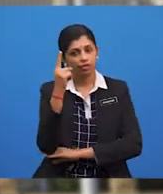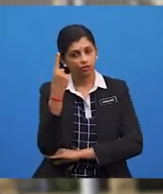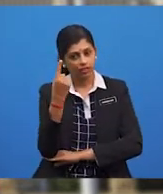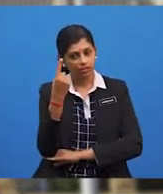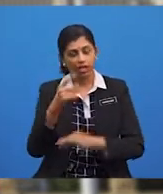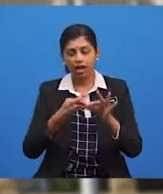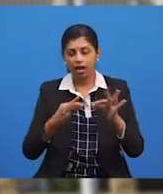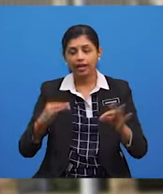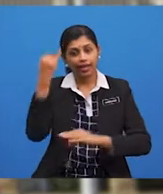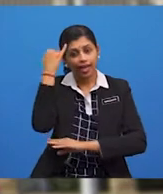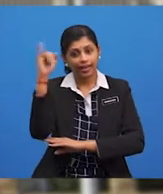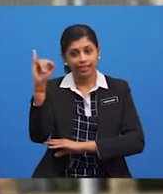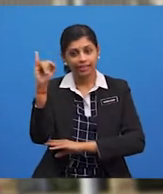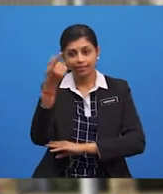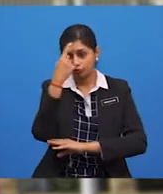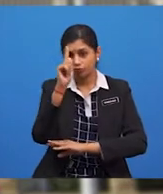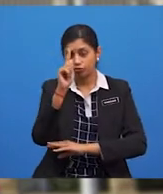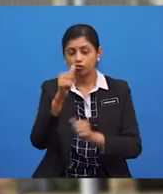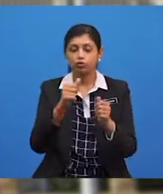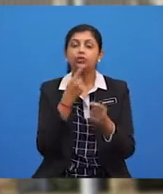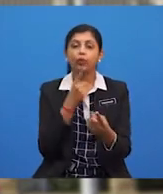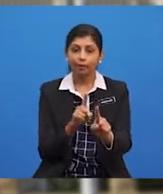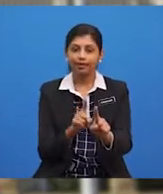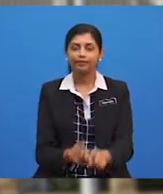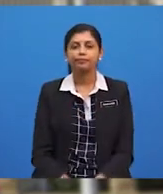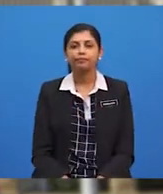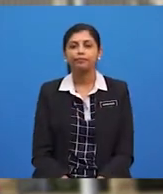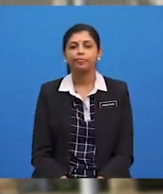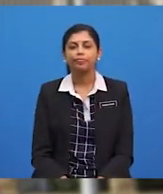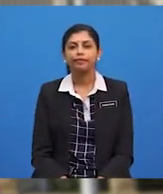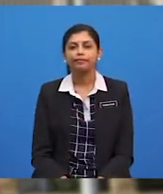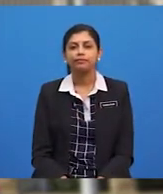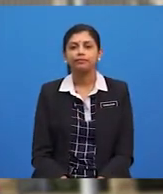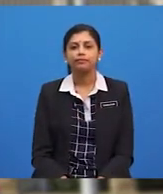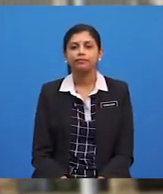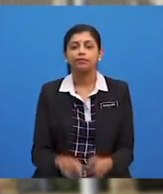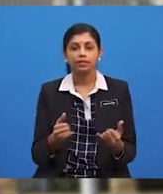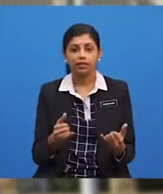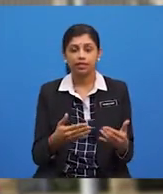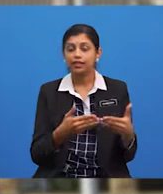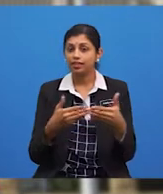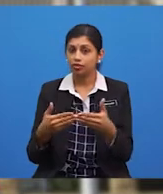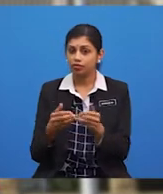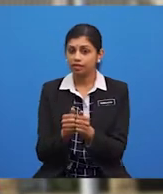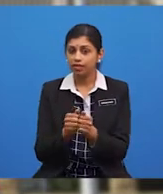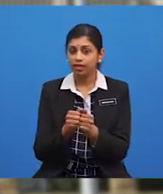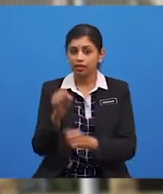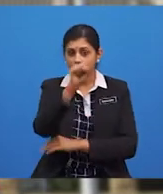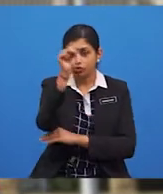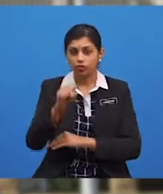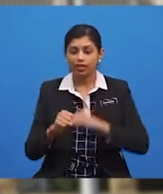iaitu ayat idea untuk setiap jawapan. Mari kita teruskan dengan soalan struktur yang